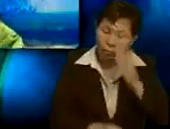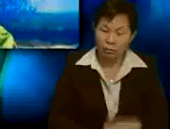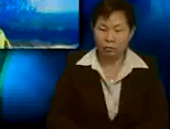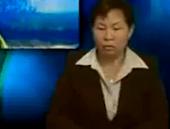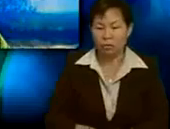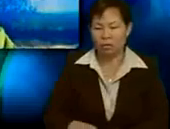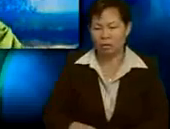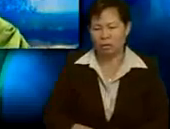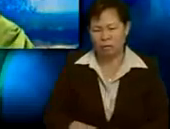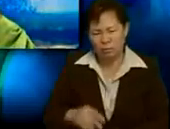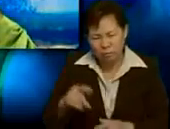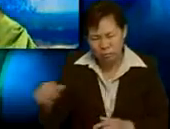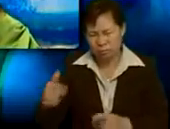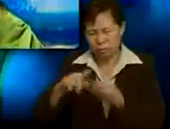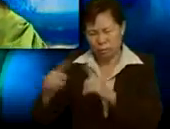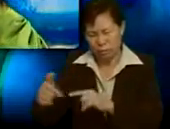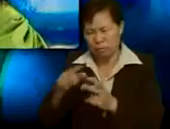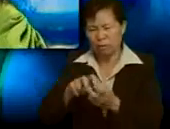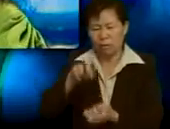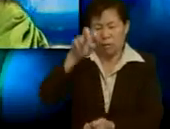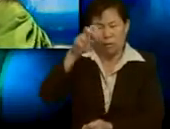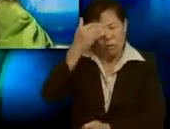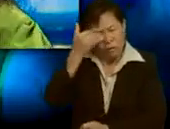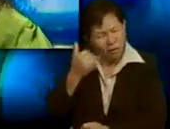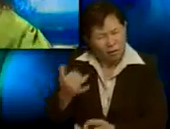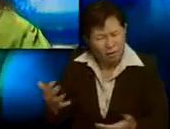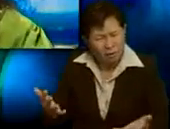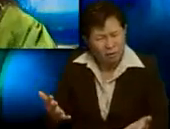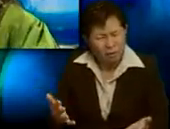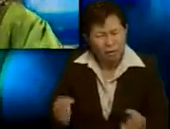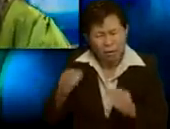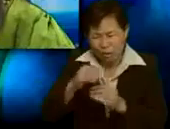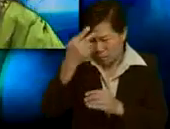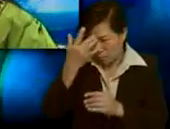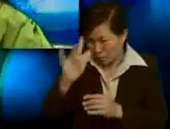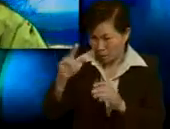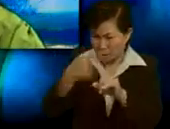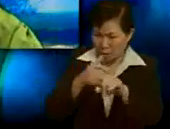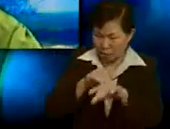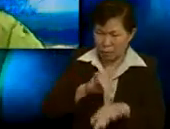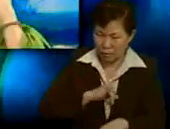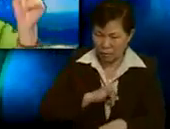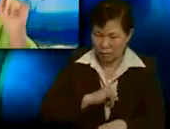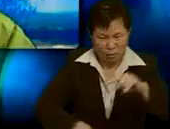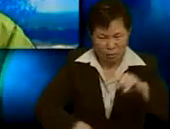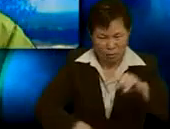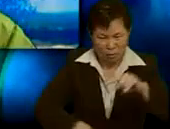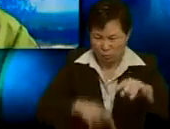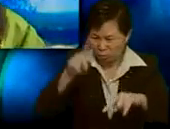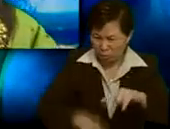Namsun pun hairan. "Hei, Somphone lebih bijak daripada saya.